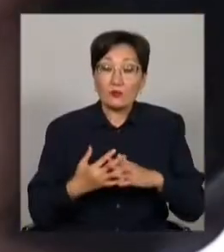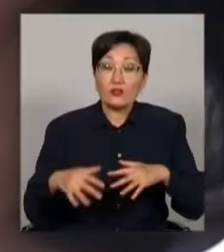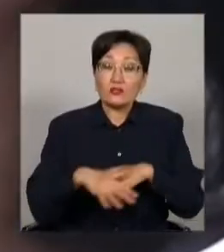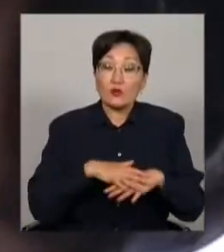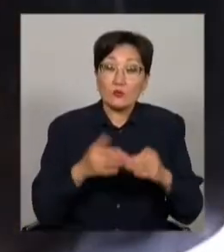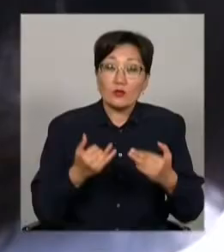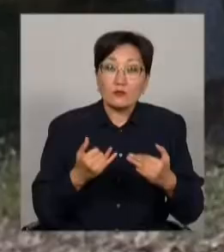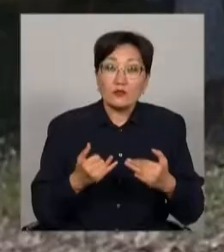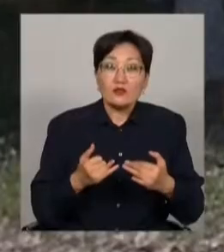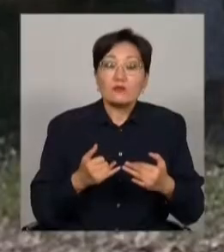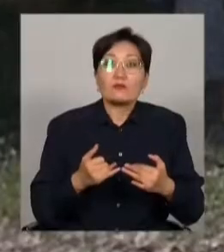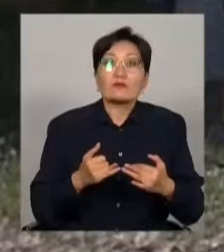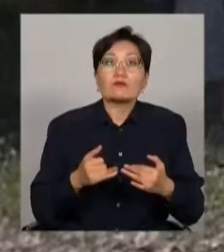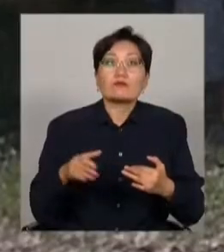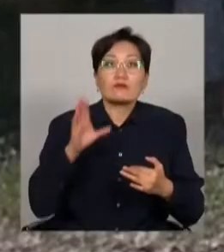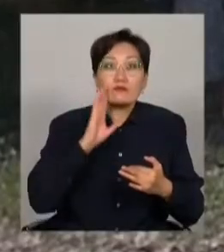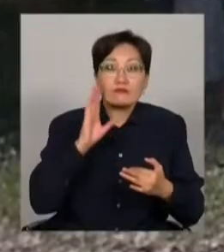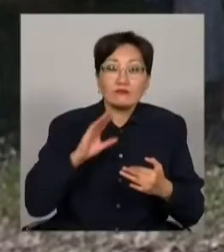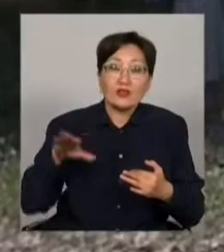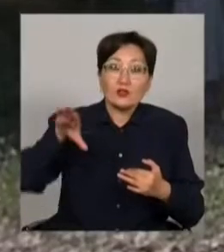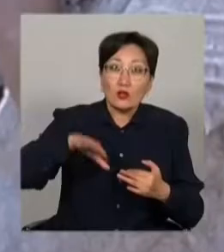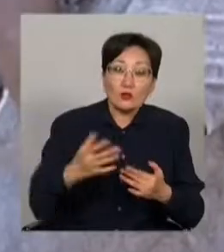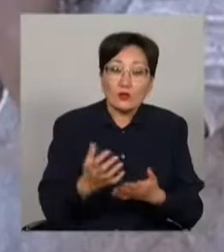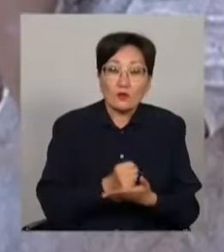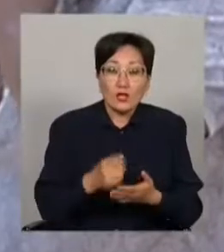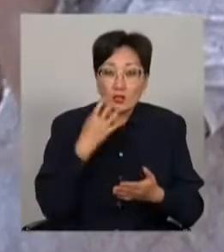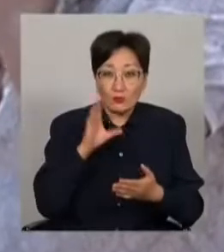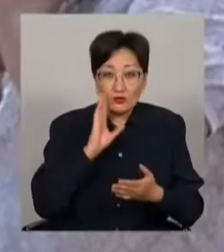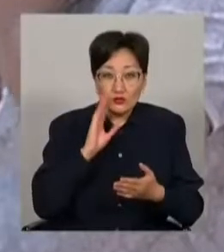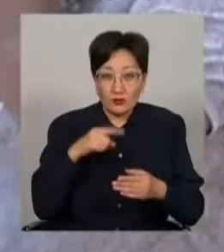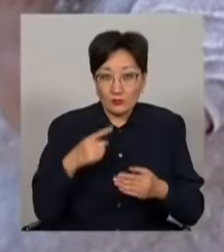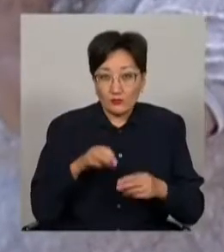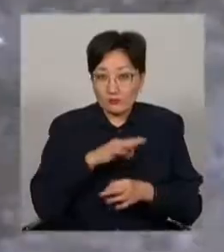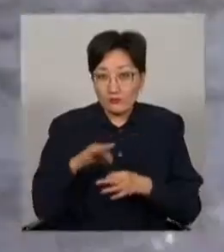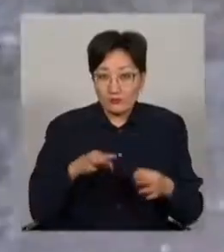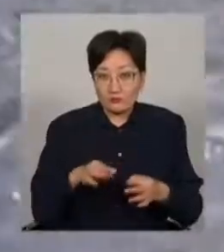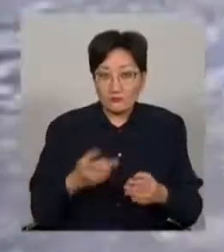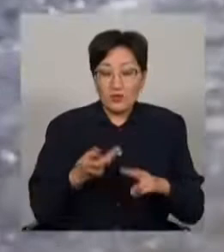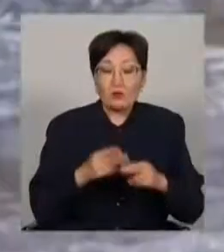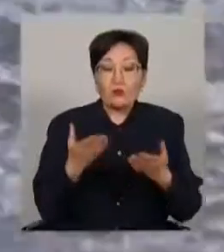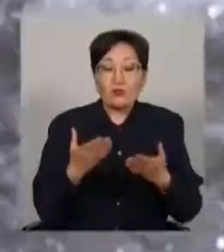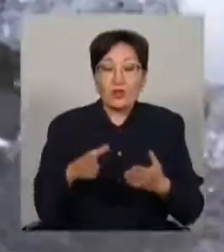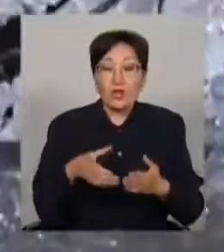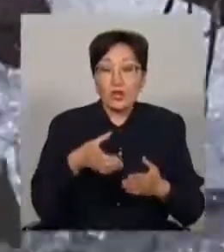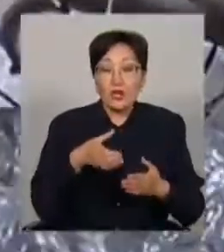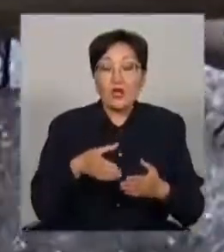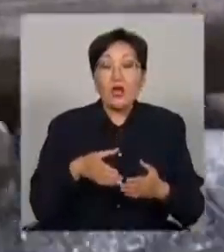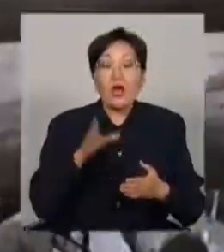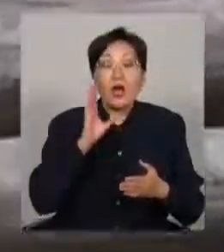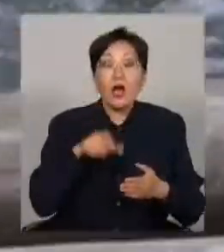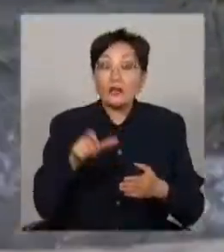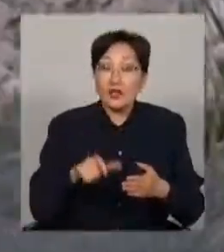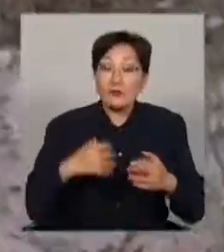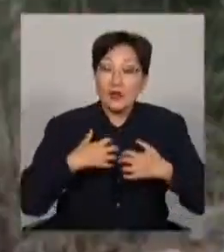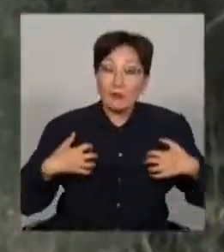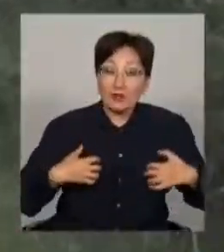қазір шерлерін тау өзенінен тасып алады. Ал ыстық су туралы айтудың өзі артық. Бұл жерден адам да, мал да су ішеді.